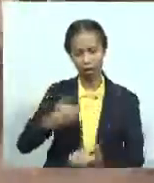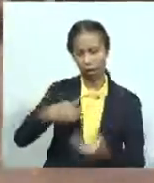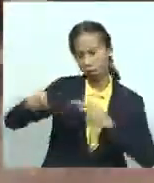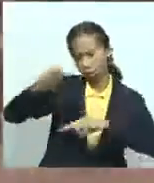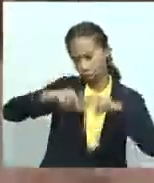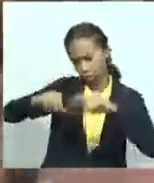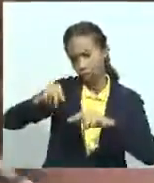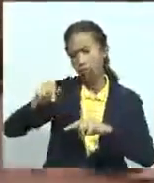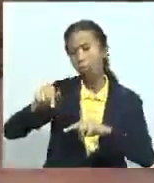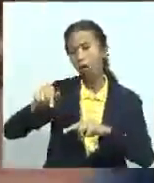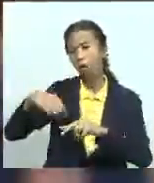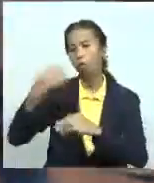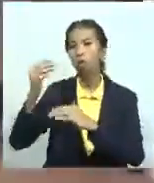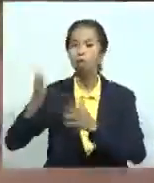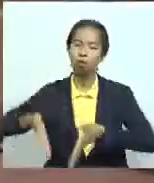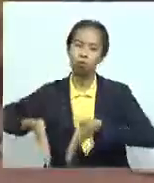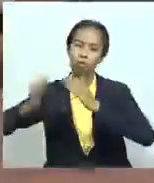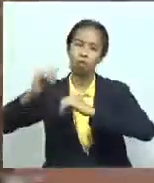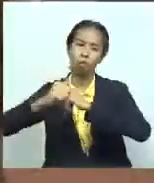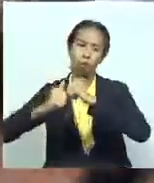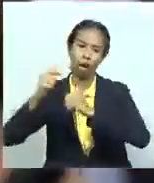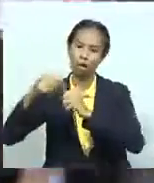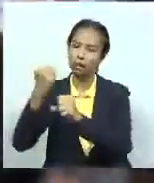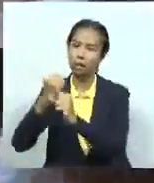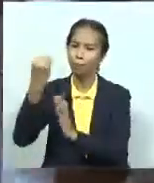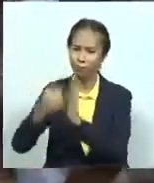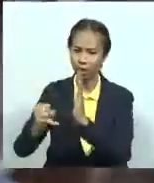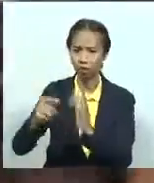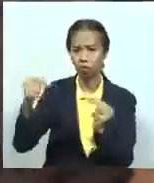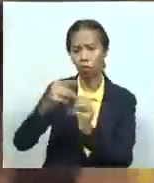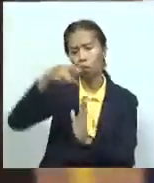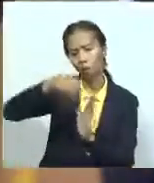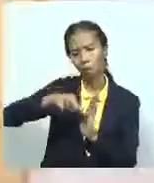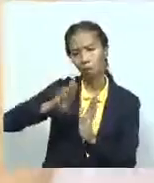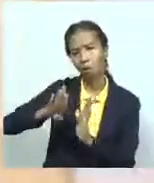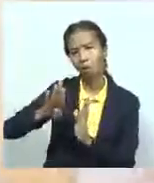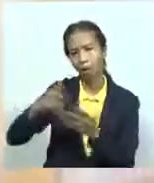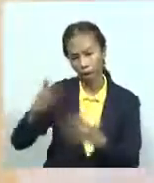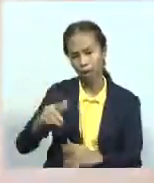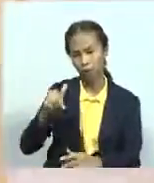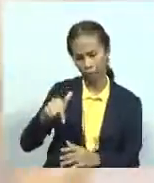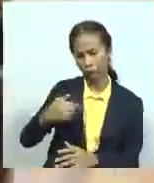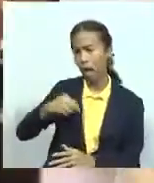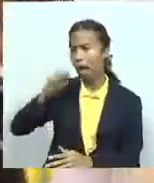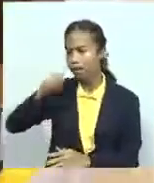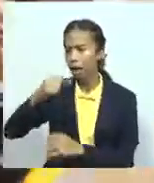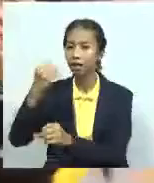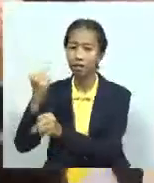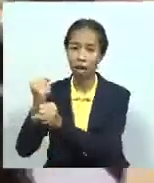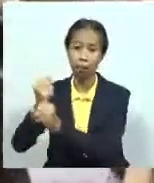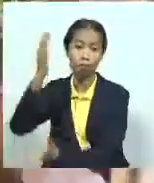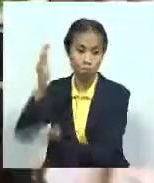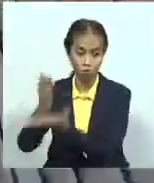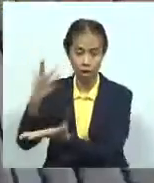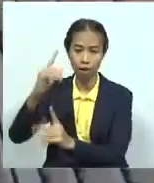บว่ามีการดัดแปลงอาคารผิดวัตถุประสงค์ตามพรบควบคุมอาคารและทางเขตเนี่ยเขาสั่งระงับการก่อสร้างตั้งแต่เดือนเมษายนที่ผ่านม